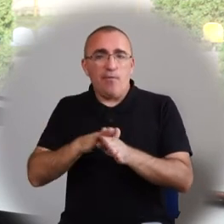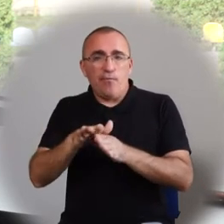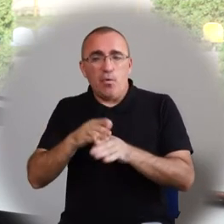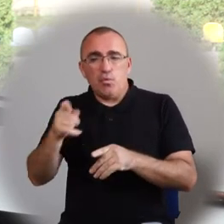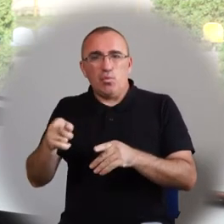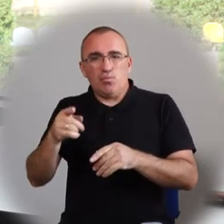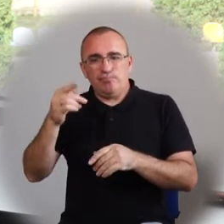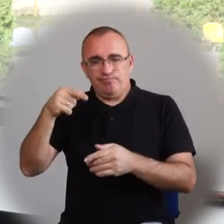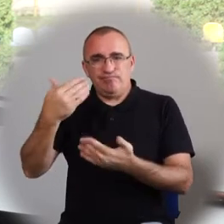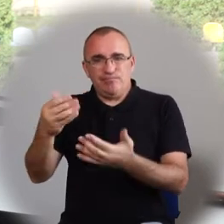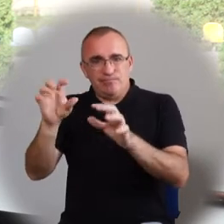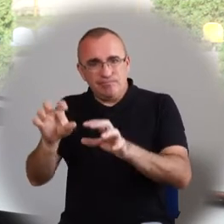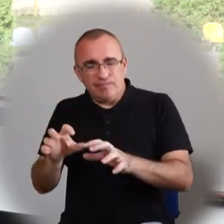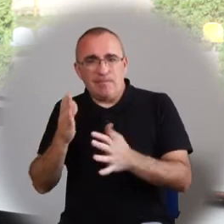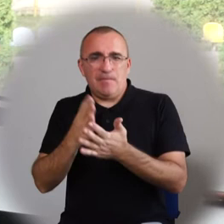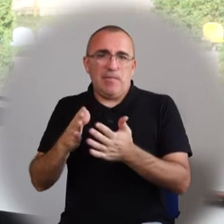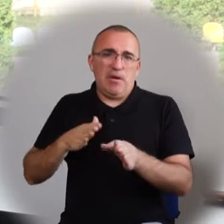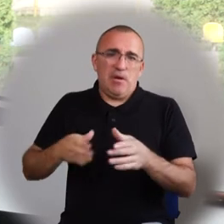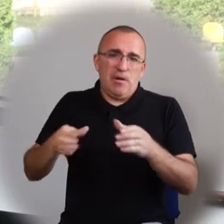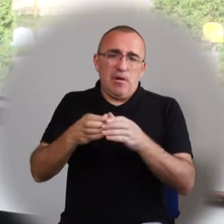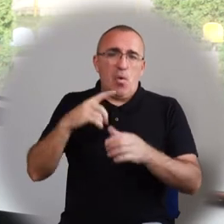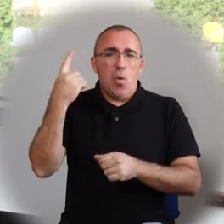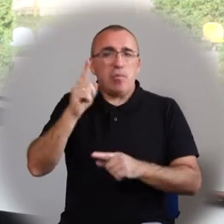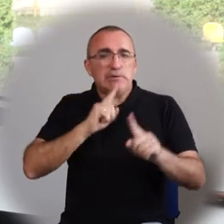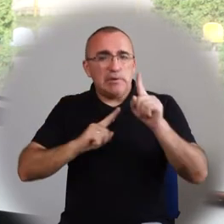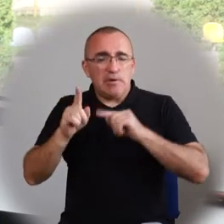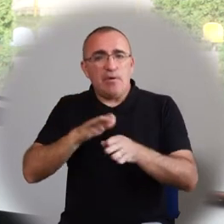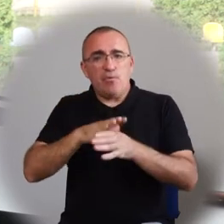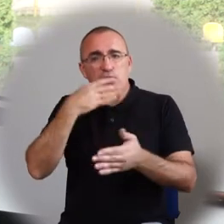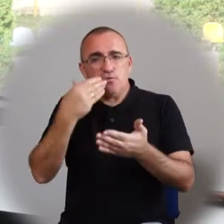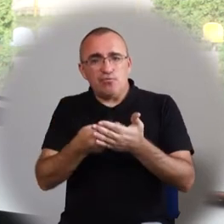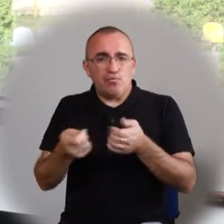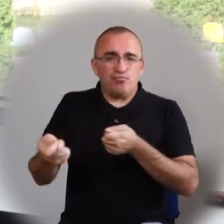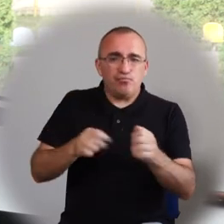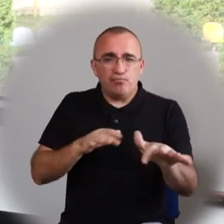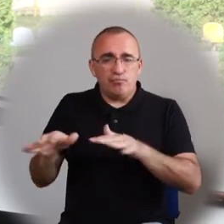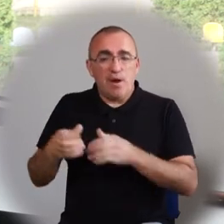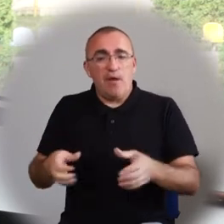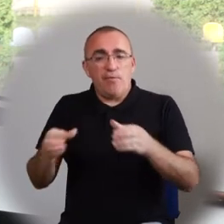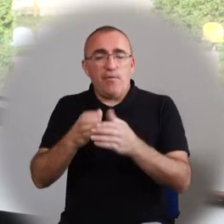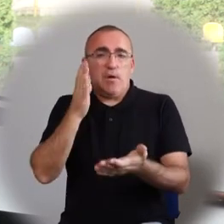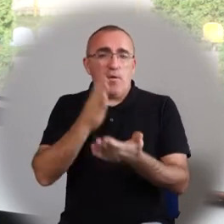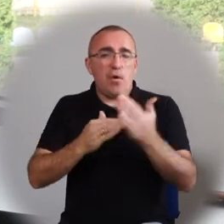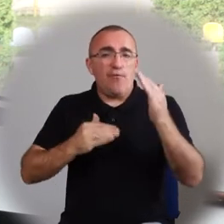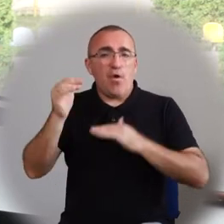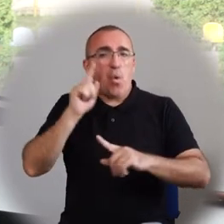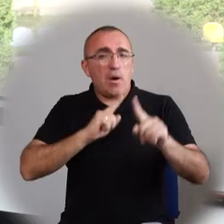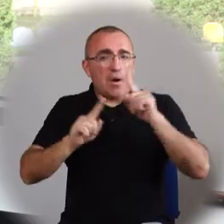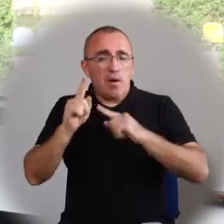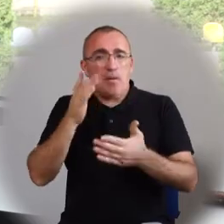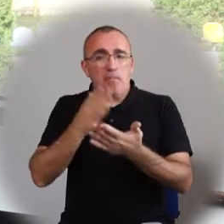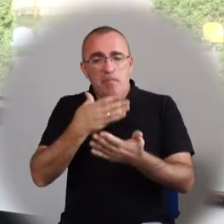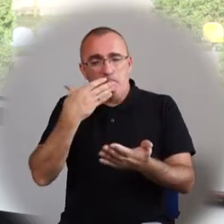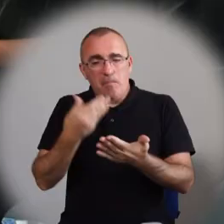рад, виконуючи ту компетенцію, також фракція, коли створена в обласній раді і виконує свою компетенцію, фракція, яка є